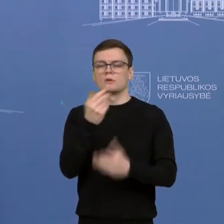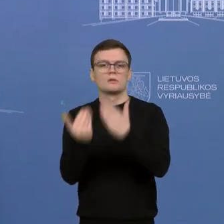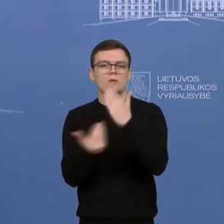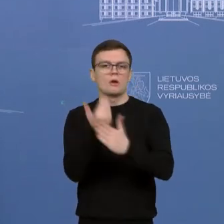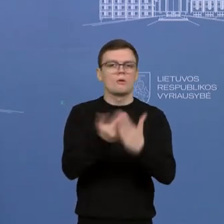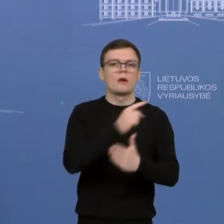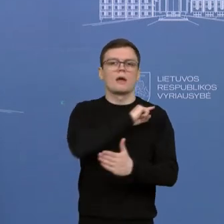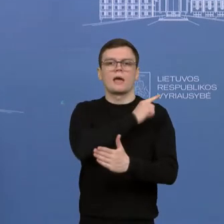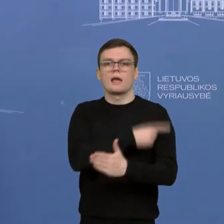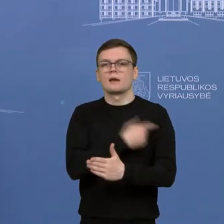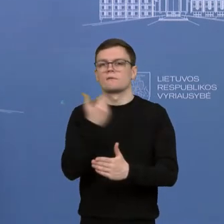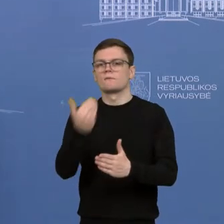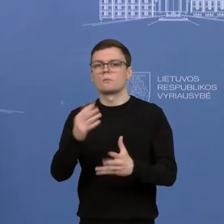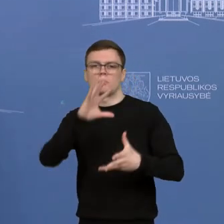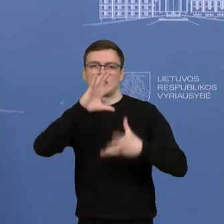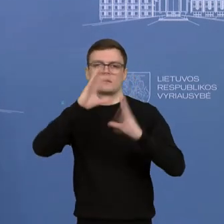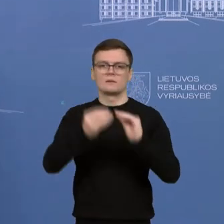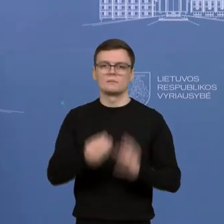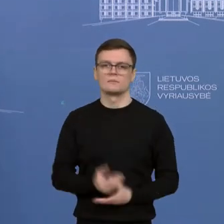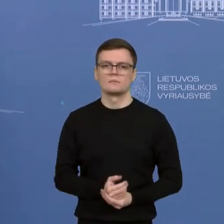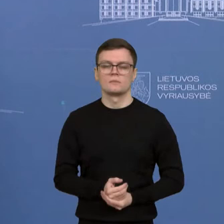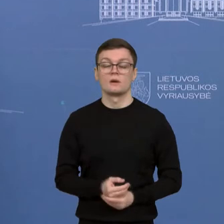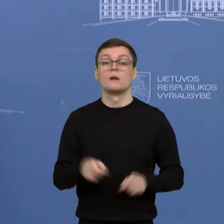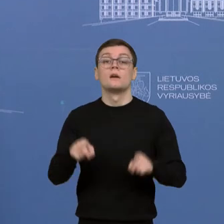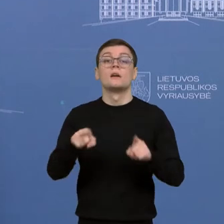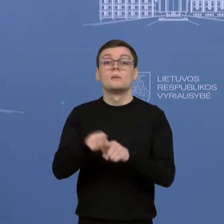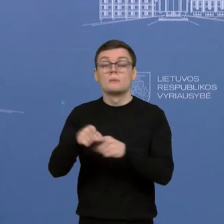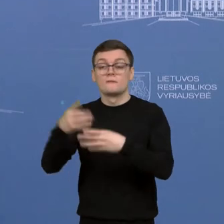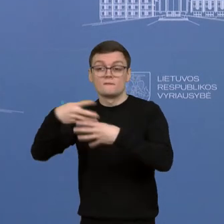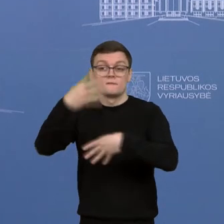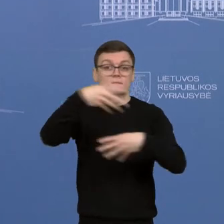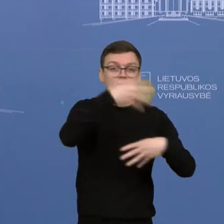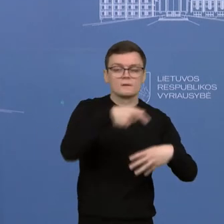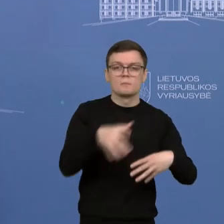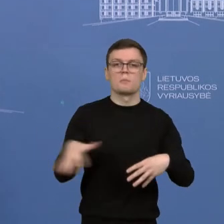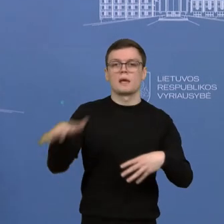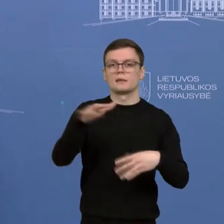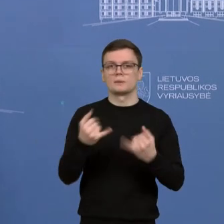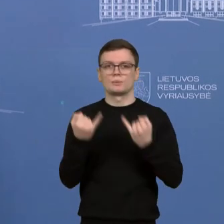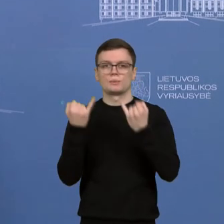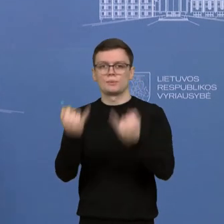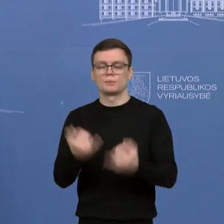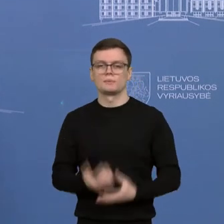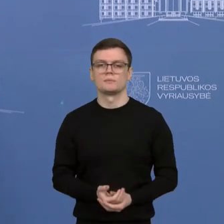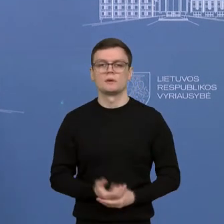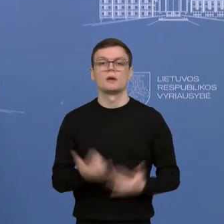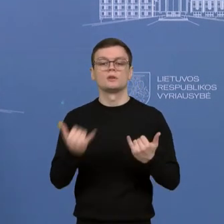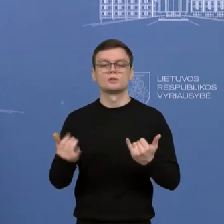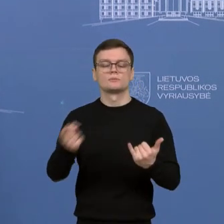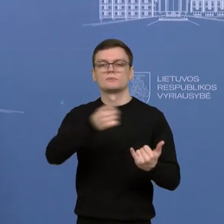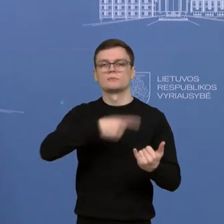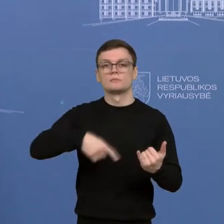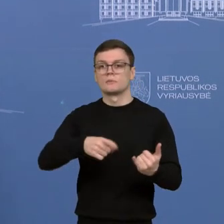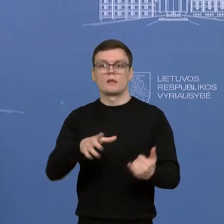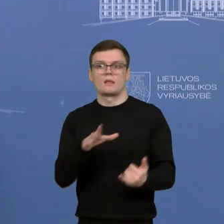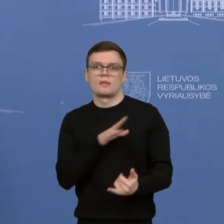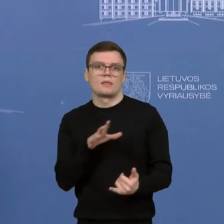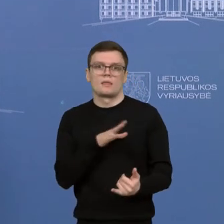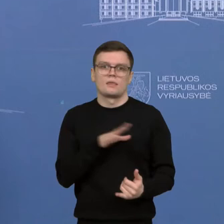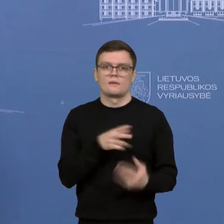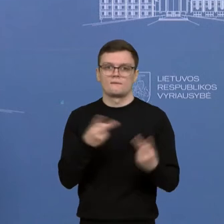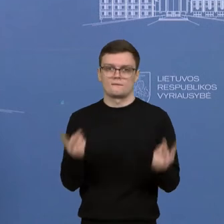energijos bendrijoms, taip pat ir daugiabučių namų bendrijoms, kadangi šiai dienai jie tokios galimybės